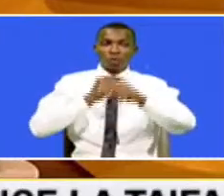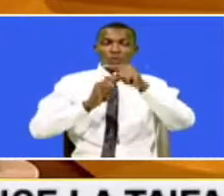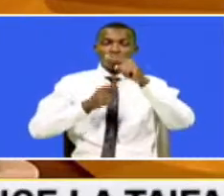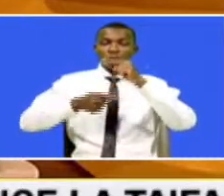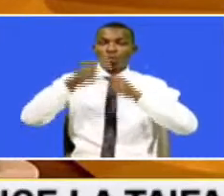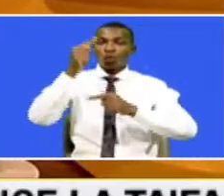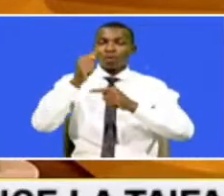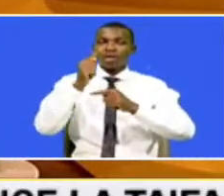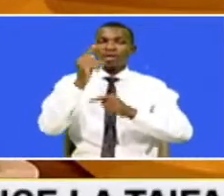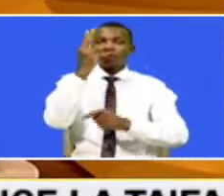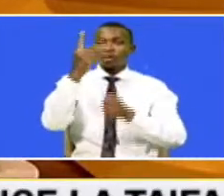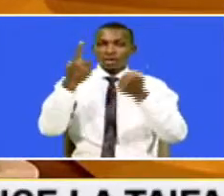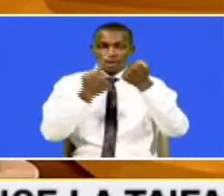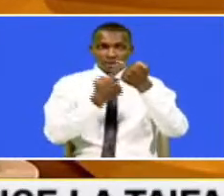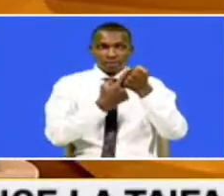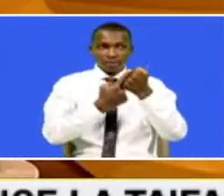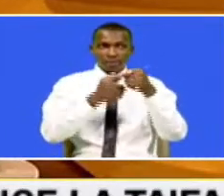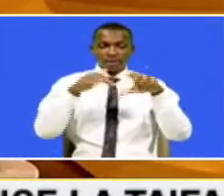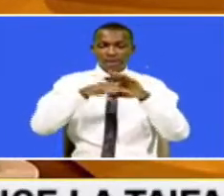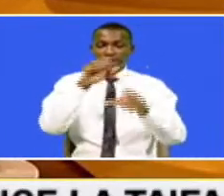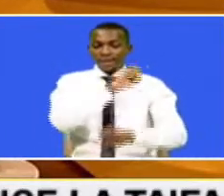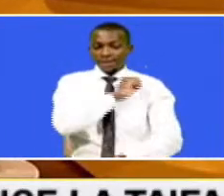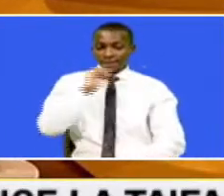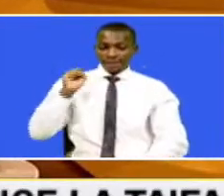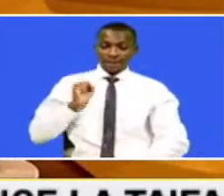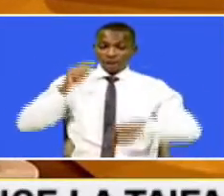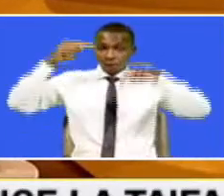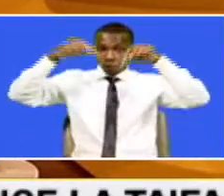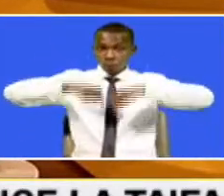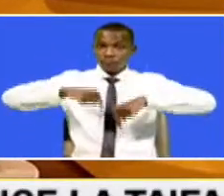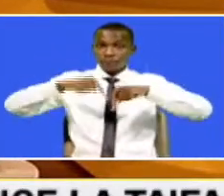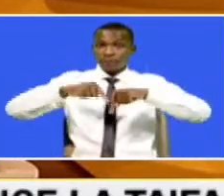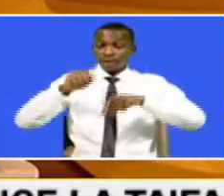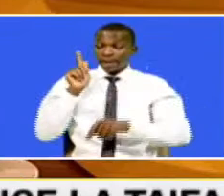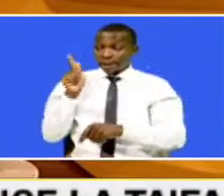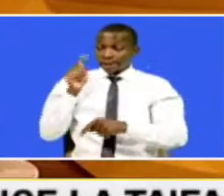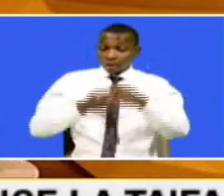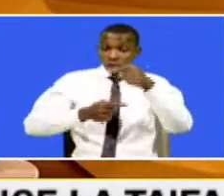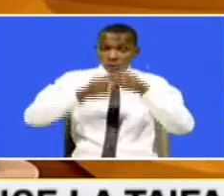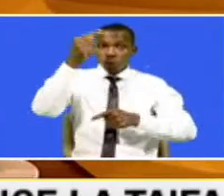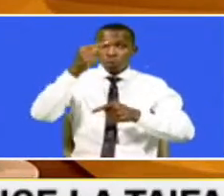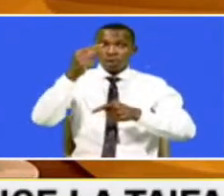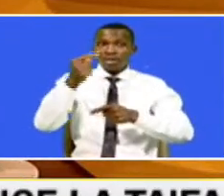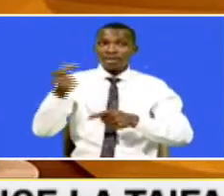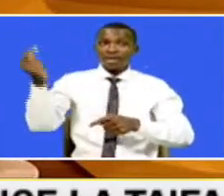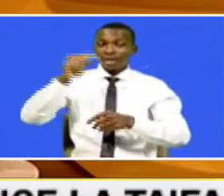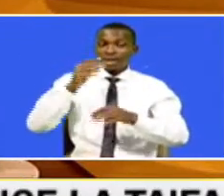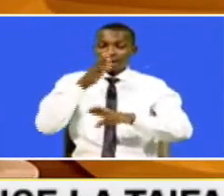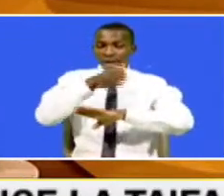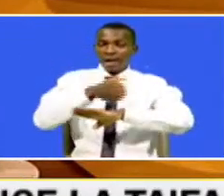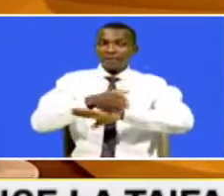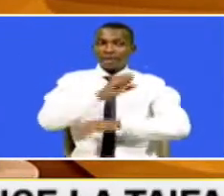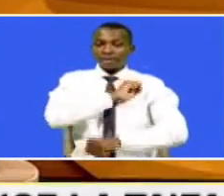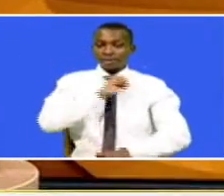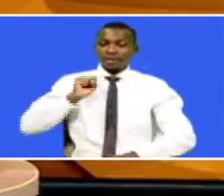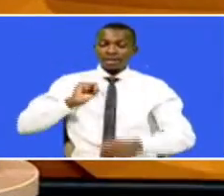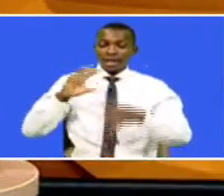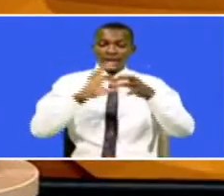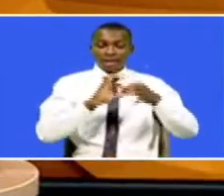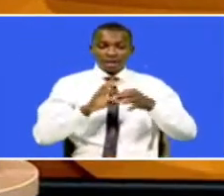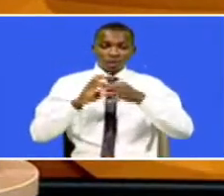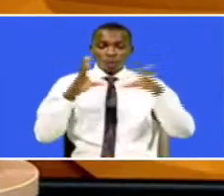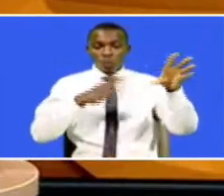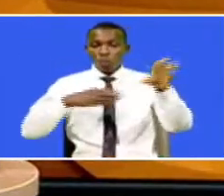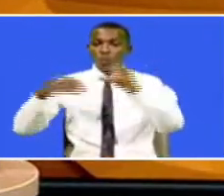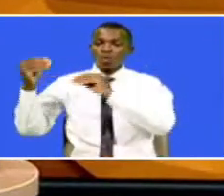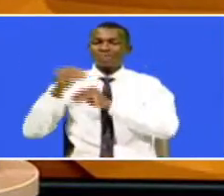ulifanyika katika bunge la Seneti leo. Hata hivyo, ushindi huo ulijiri dakika chache baada ya maseneta wazimio kuondoka bungeni kwa